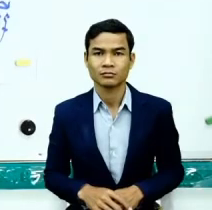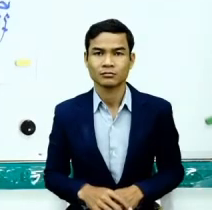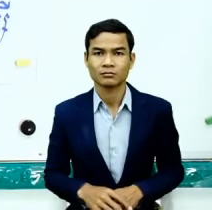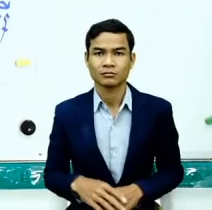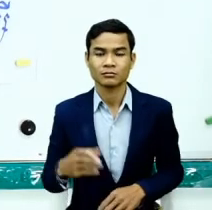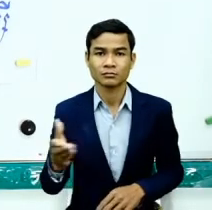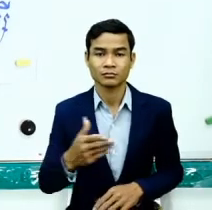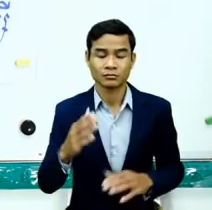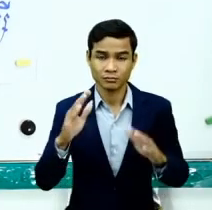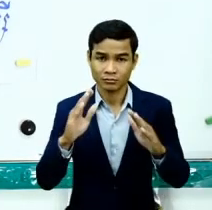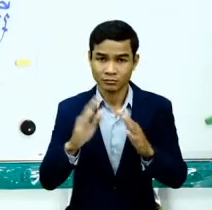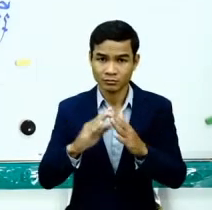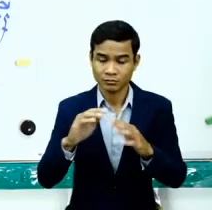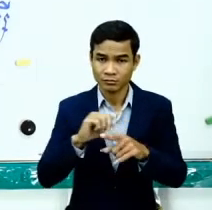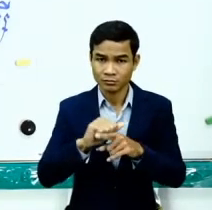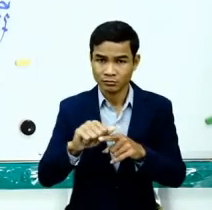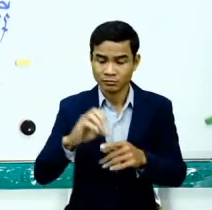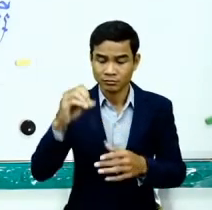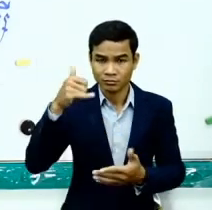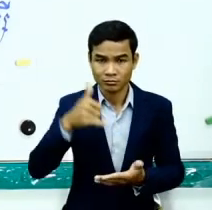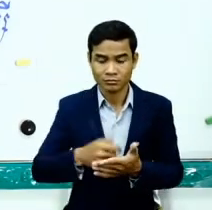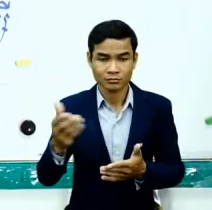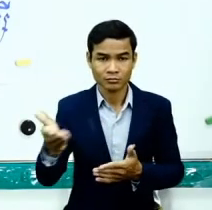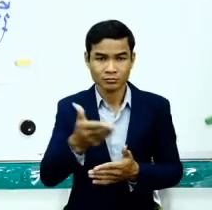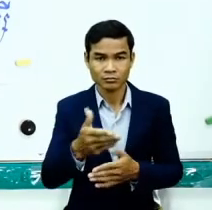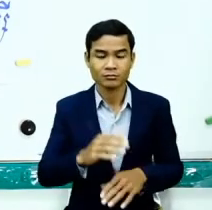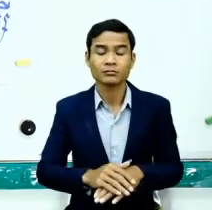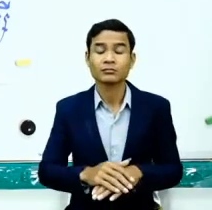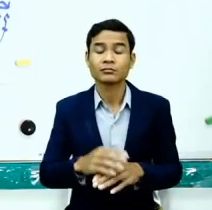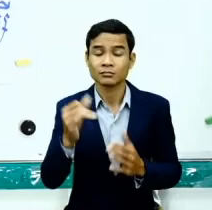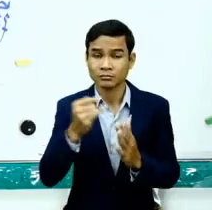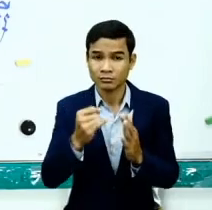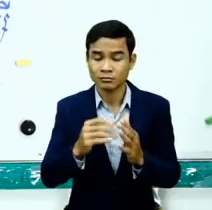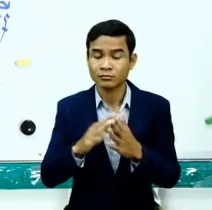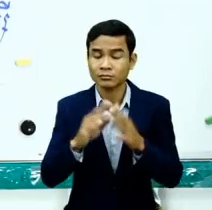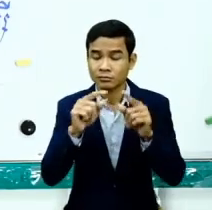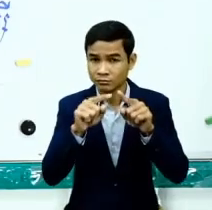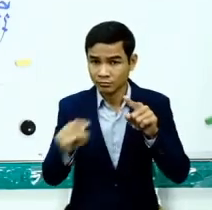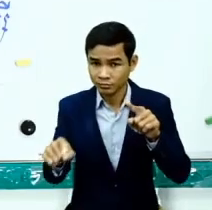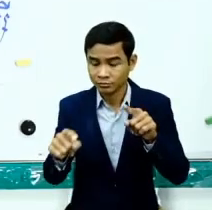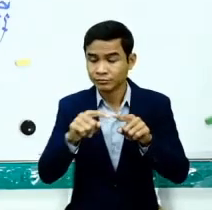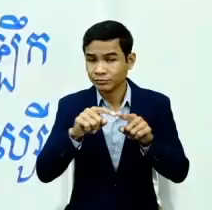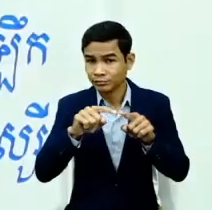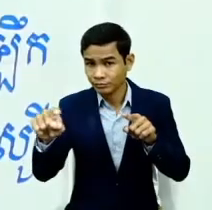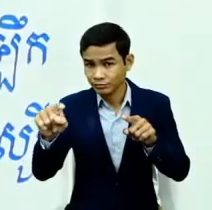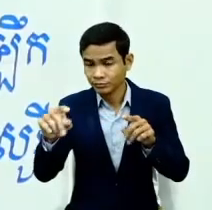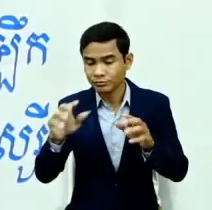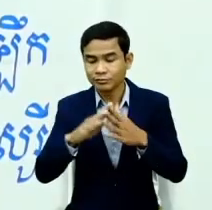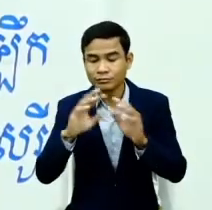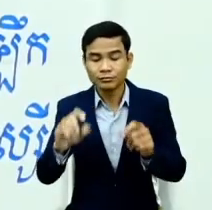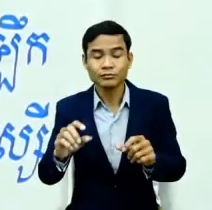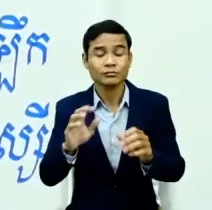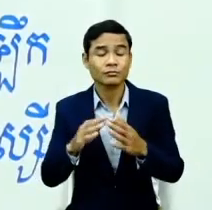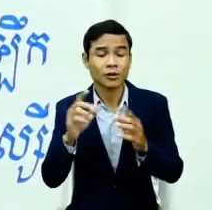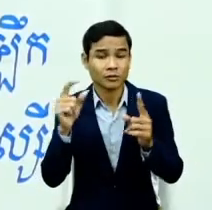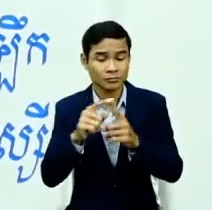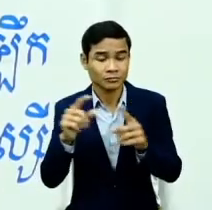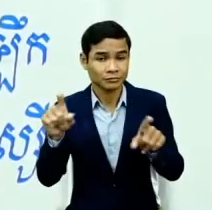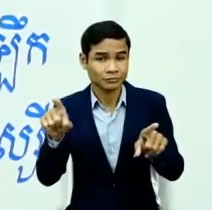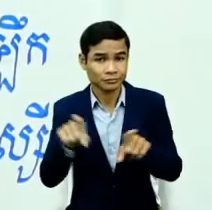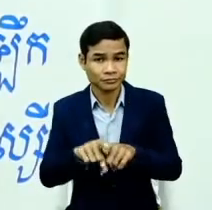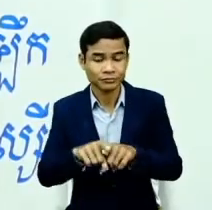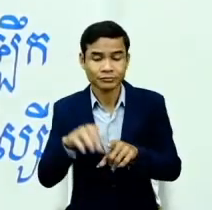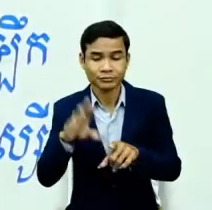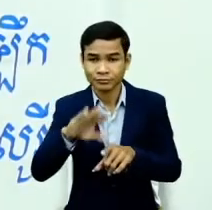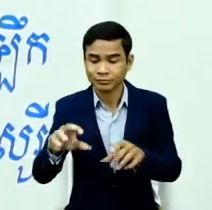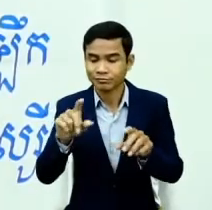Là cái cáp tia là bao chàng ngày nấy cứ nẹ cừu ở cồn chốt cụp con bịa đẻ đôi khỉ chẳng con sừng kẹt mớ thảo bịa nạ đôi